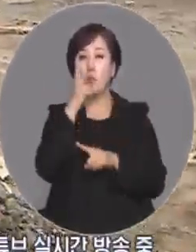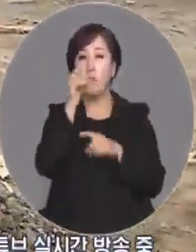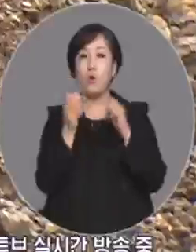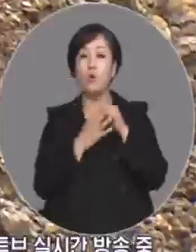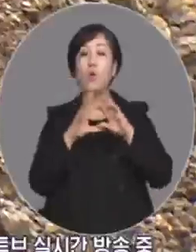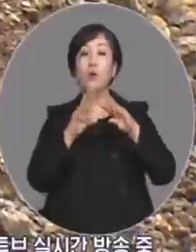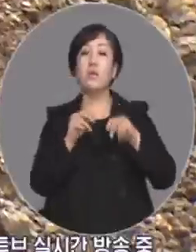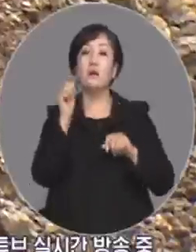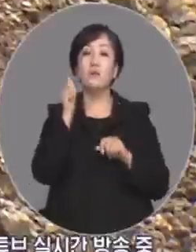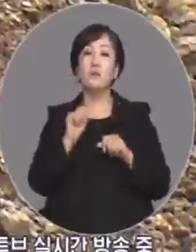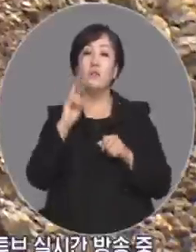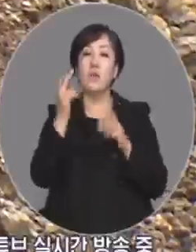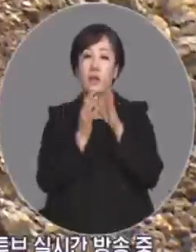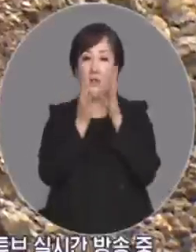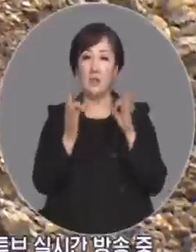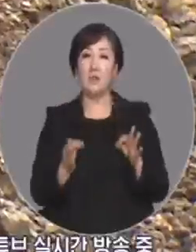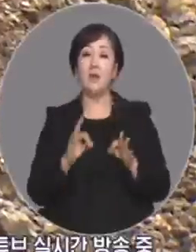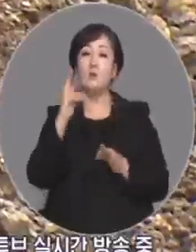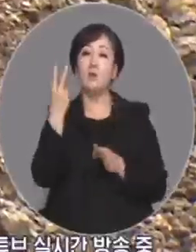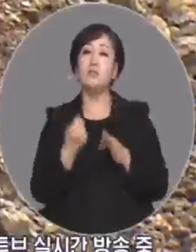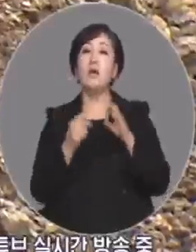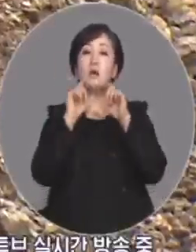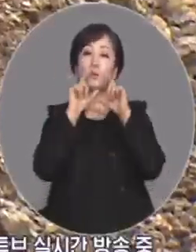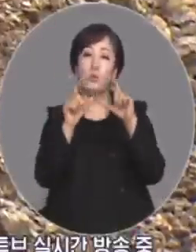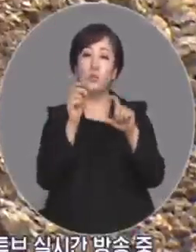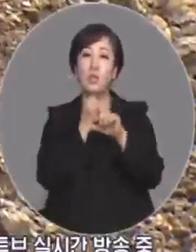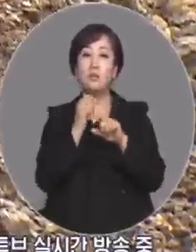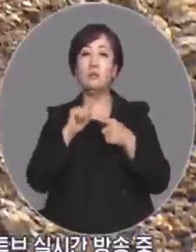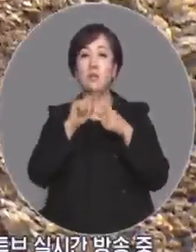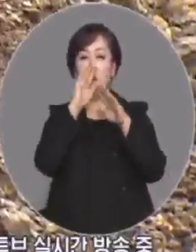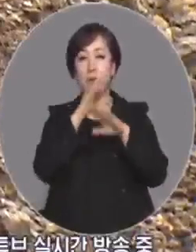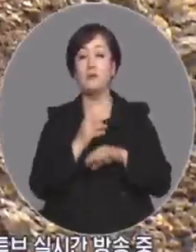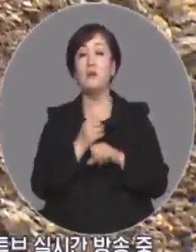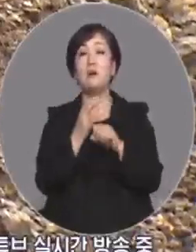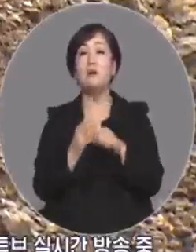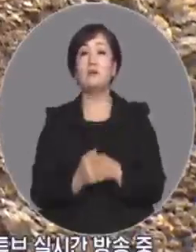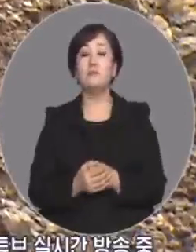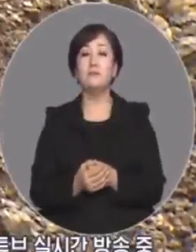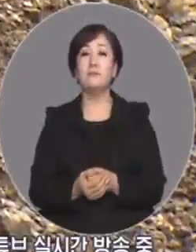주인에게 기간 내 원상복구할 것을 통지했다고 밝혔습니다. UBC 뉴스 배윤주입니다.